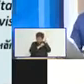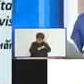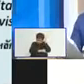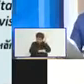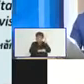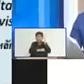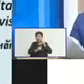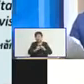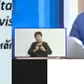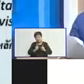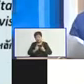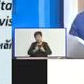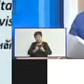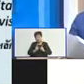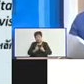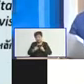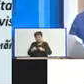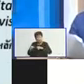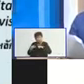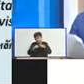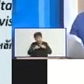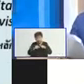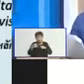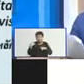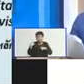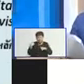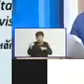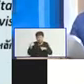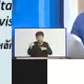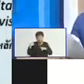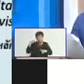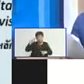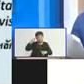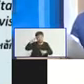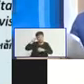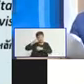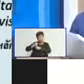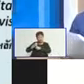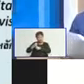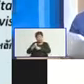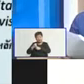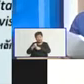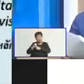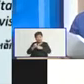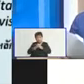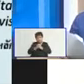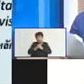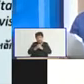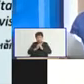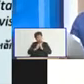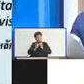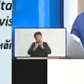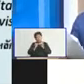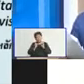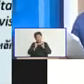ครับมีการเดินทางเข้ามาของทหารจีนคณะชาตินะครับที่เป็นผู้ลี้ภัยกลุ่มหนึ่งในช่วงแรกเนี่ยรัฐบาลไทยก็ไม่ได้ต้องการให้ค